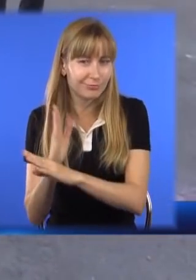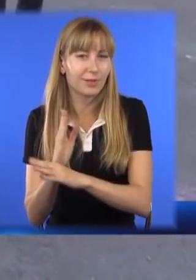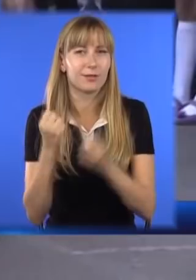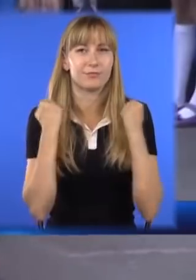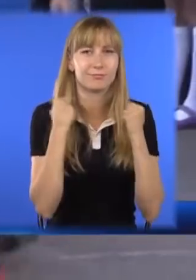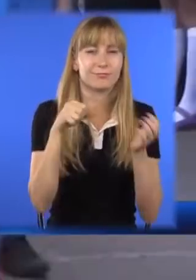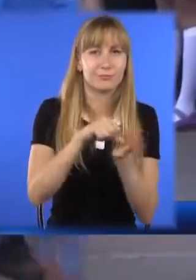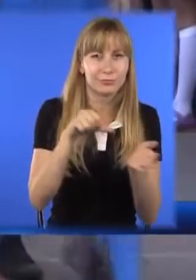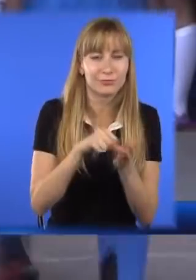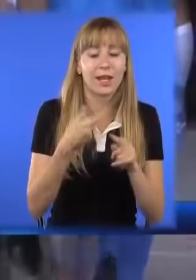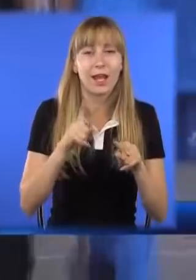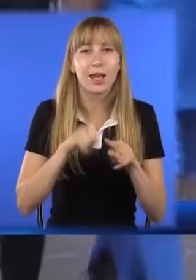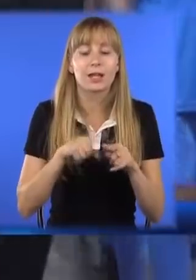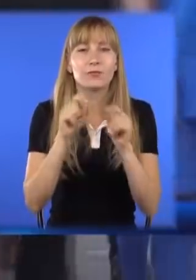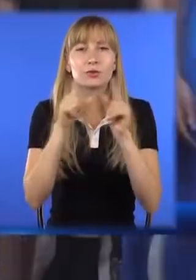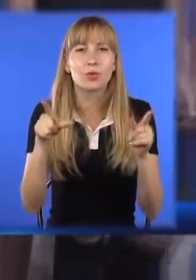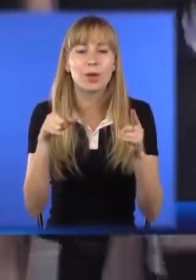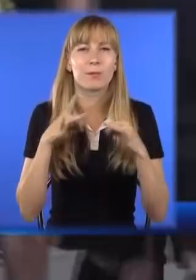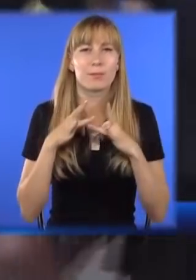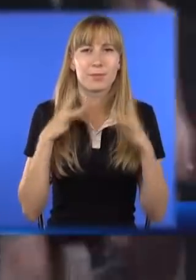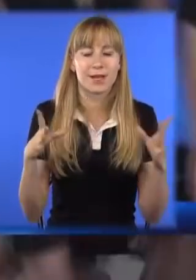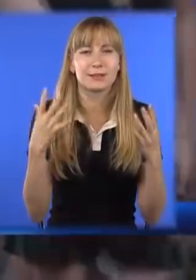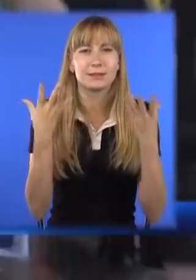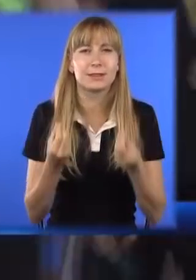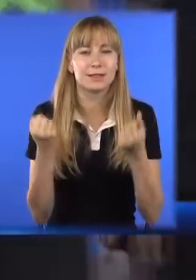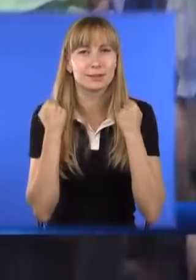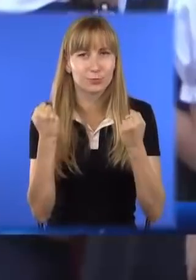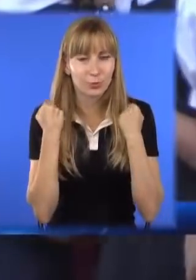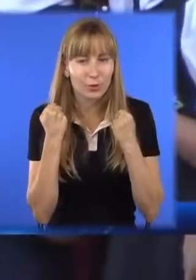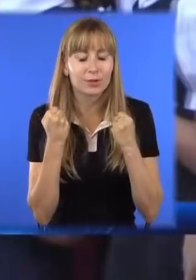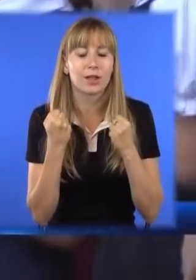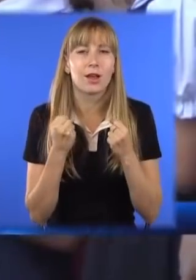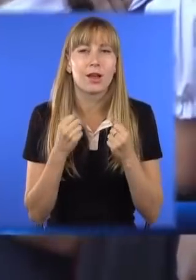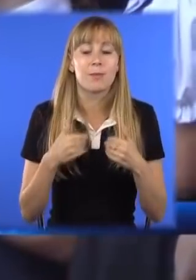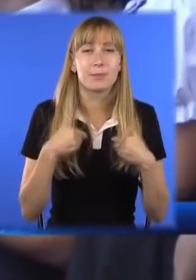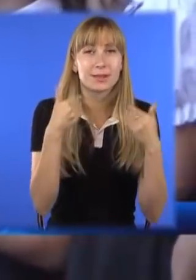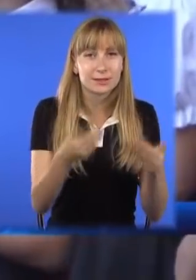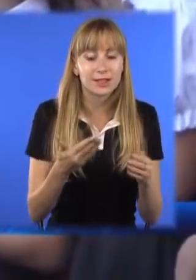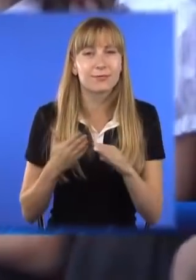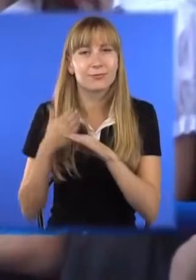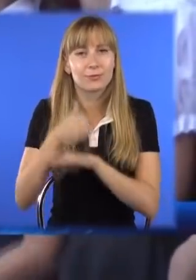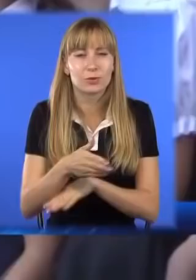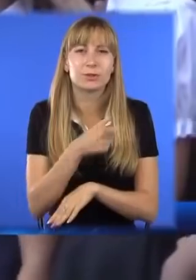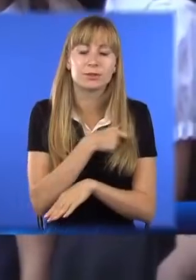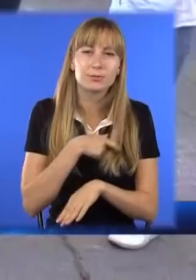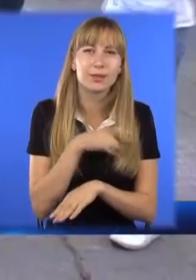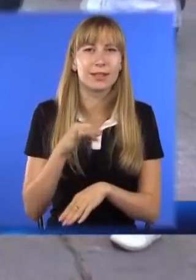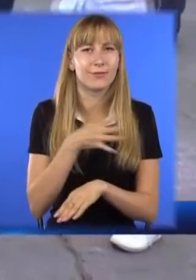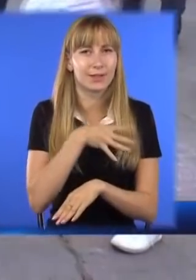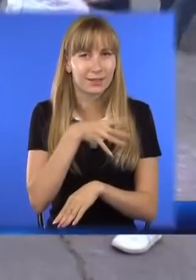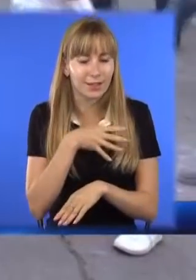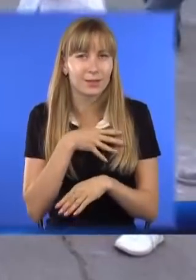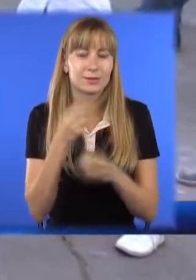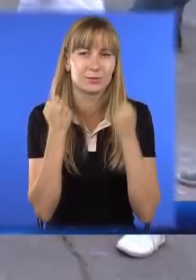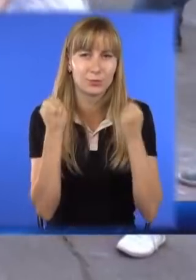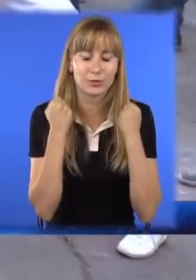щорічно. Аби привітати дітей, до школи завітали депутати та ветерани спорту. Вони відзначили, що у місті ряди тих, хто